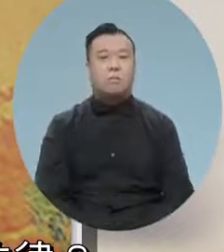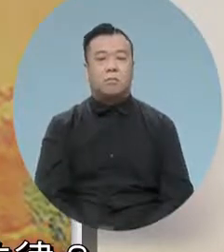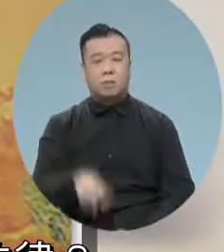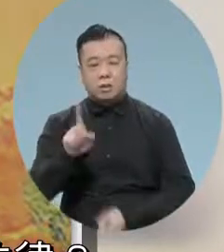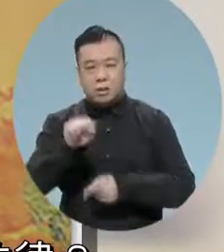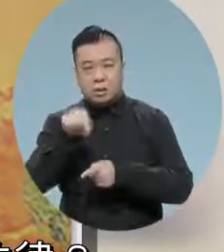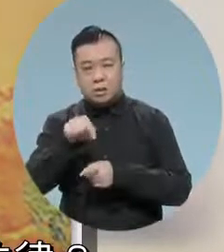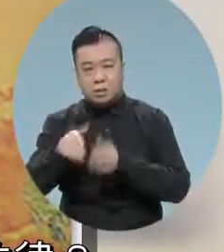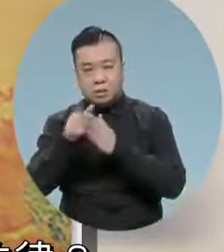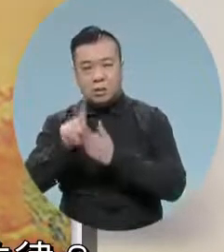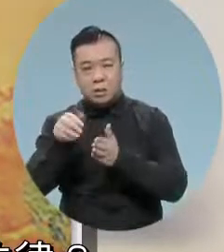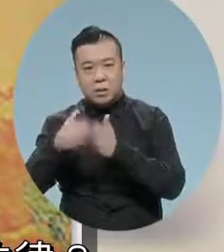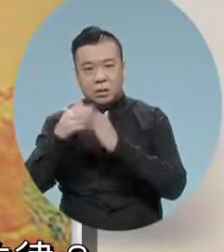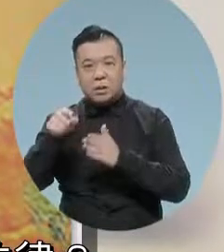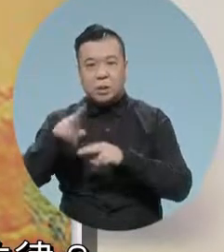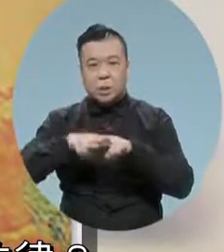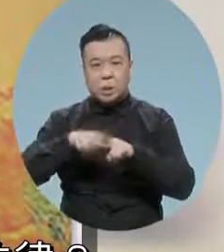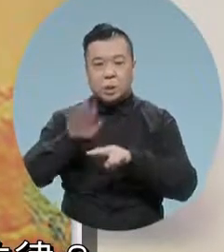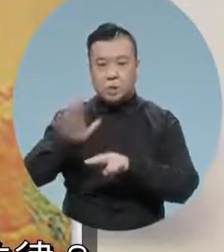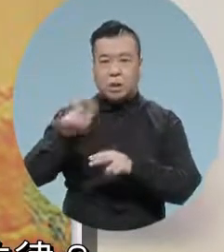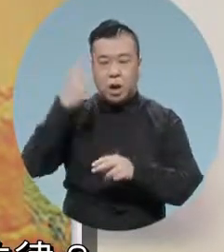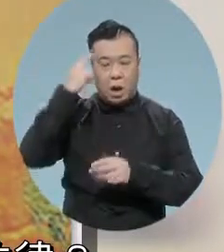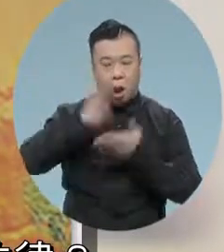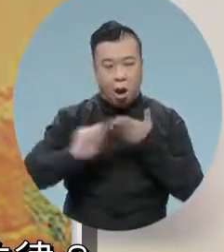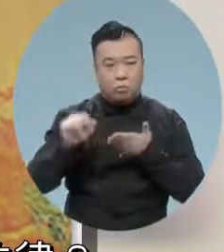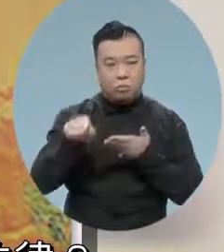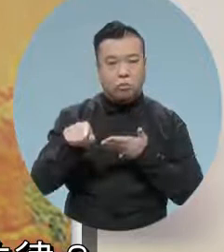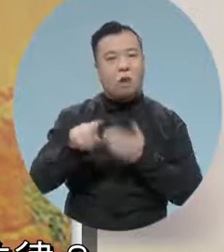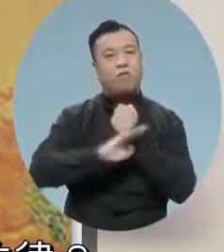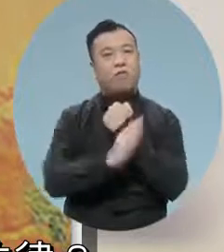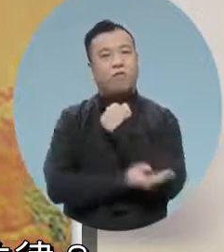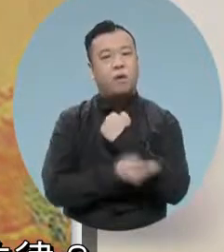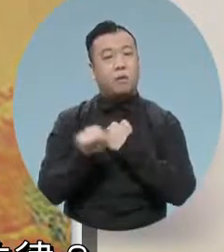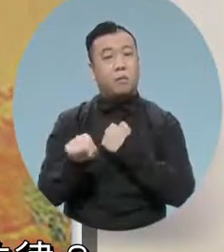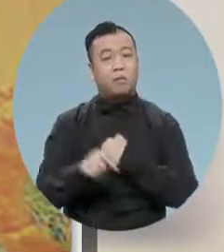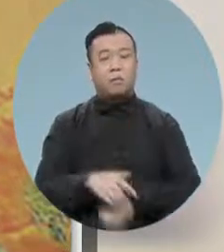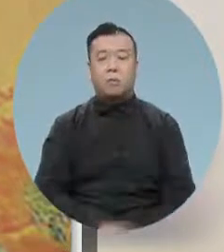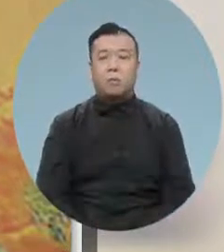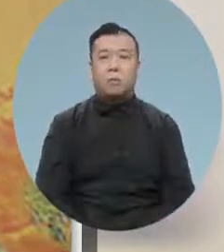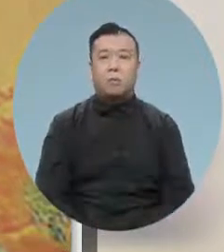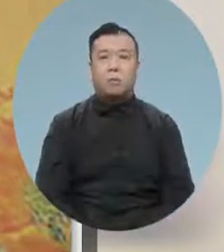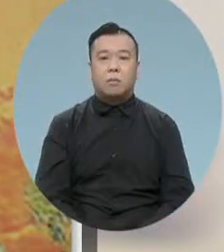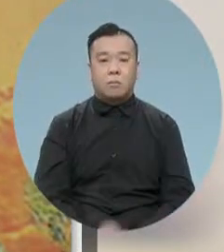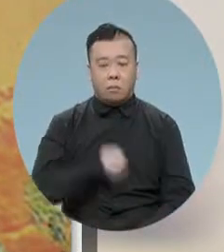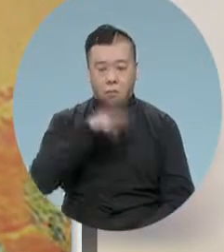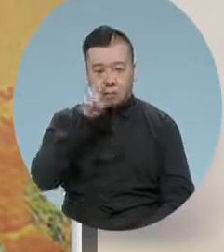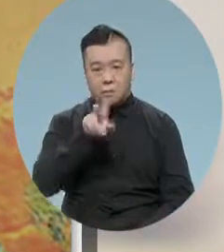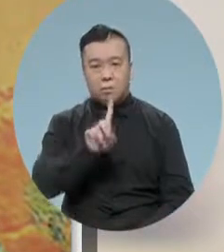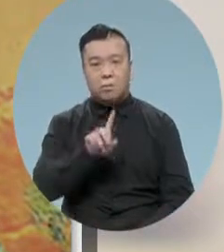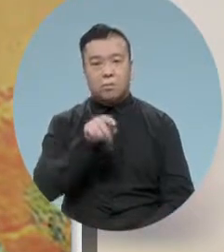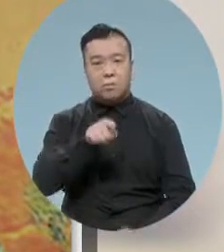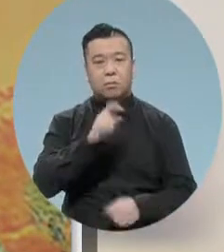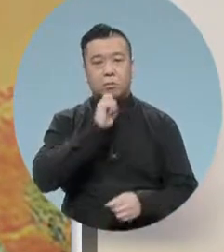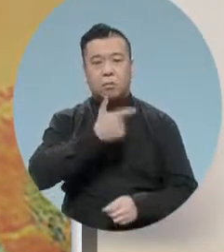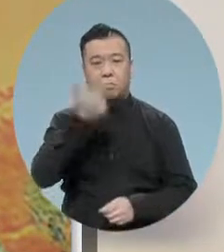怎樣建立一套屬於中國人理解的一套法律呢。我們可以這樣看，就是其實